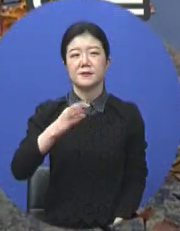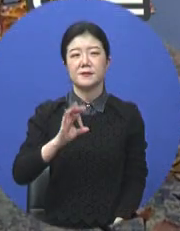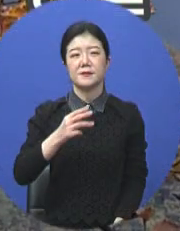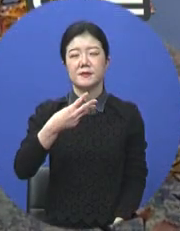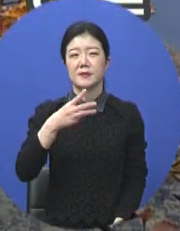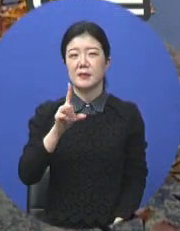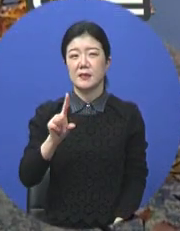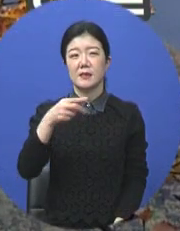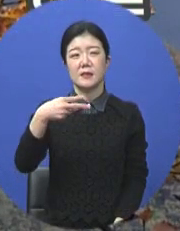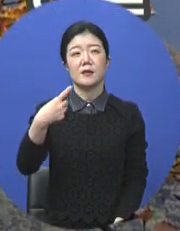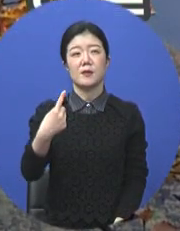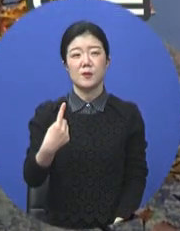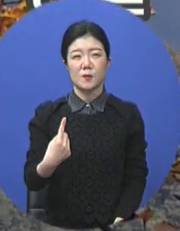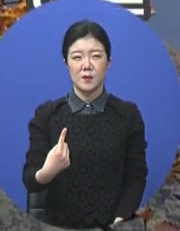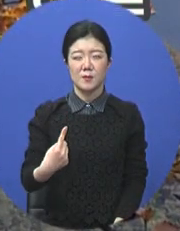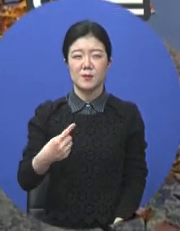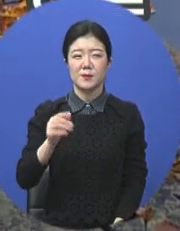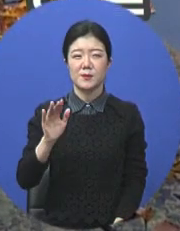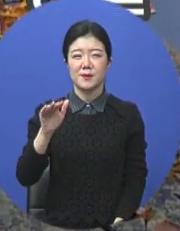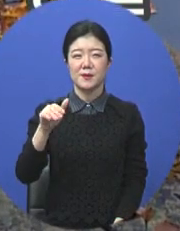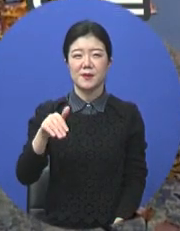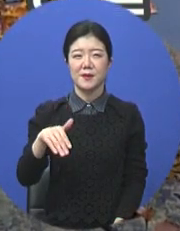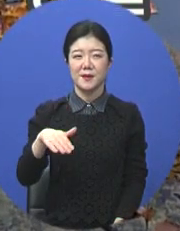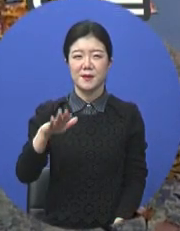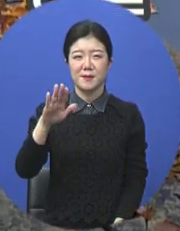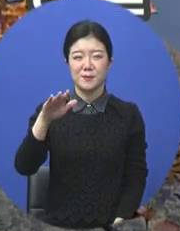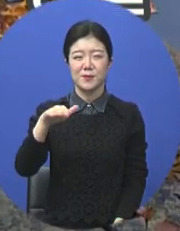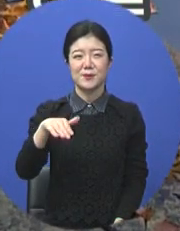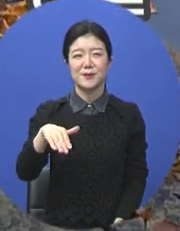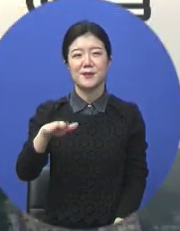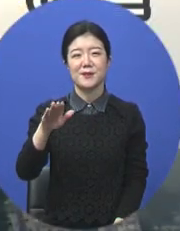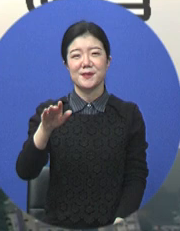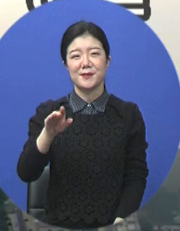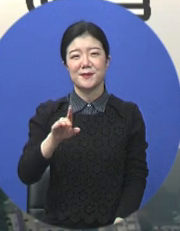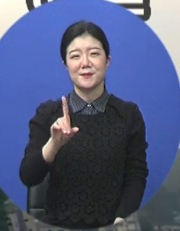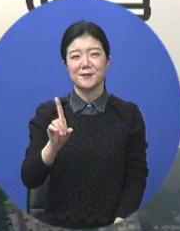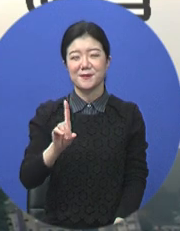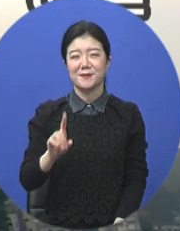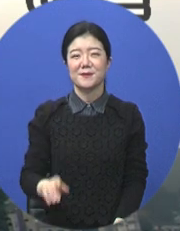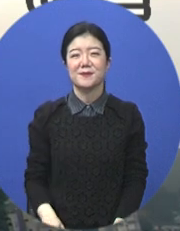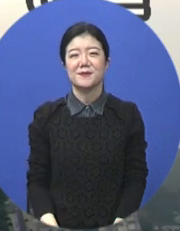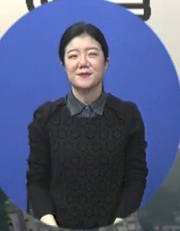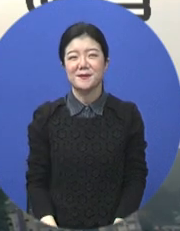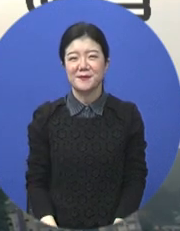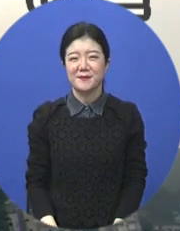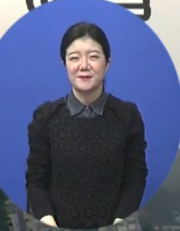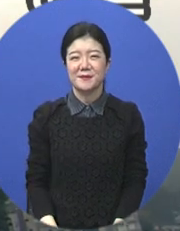아 오 오 오 오 오